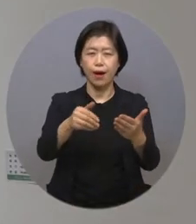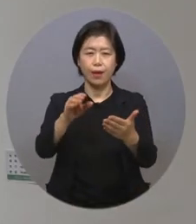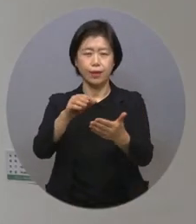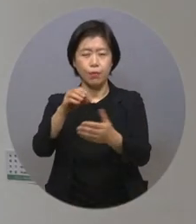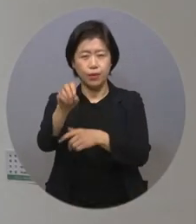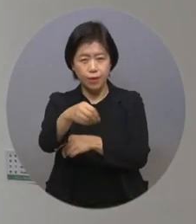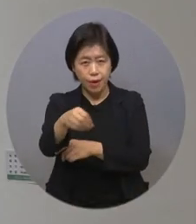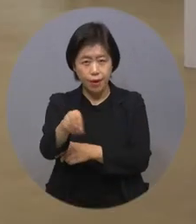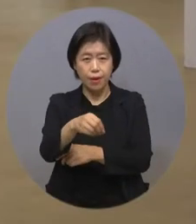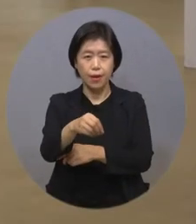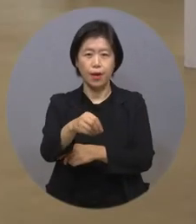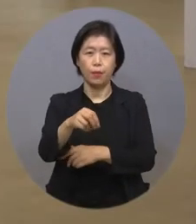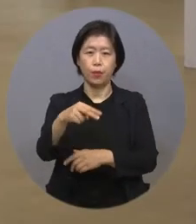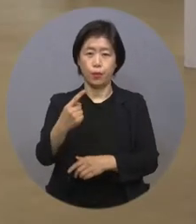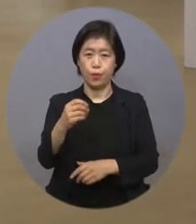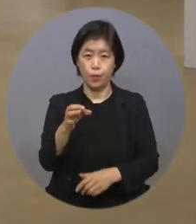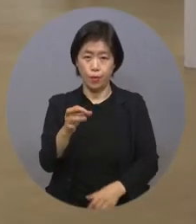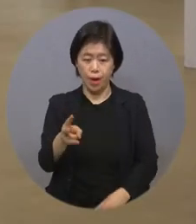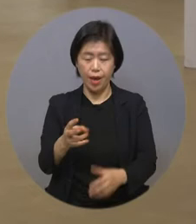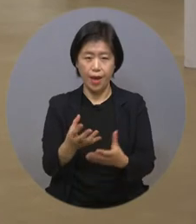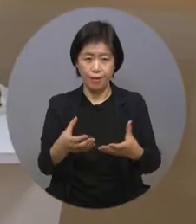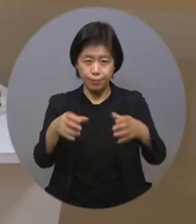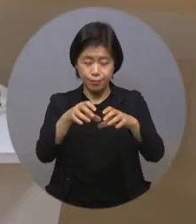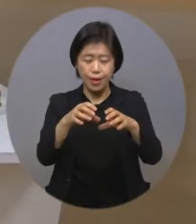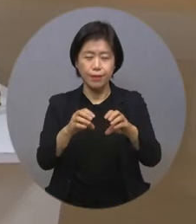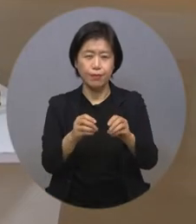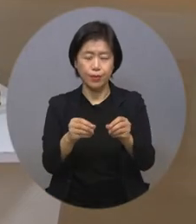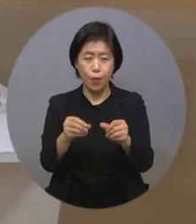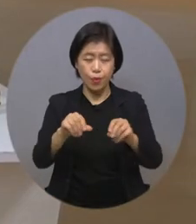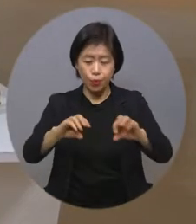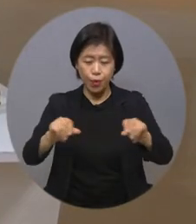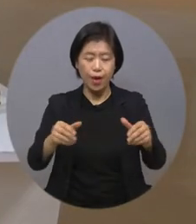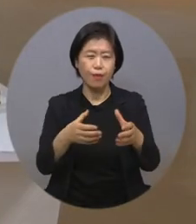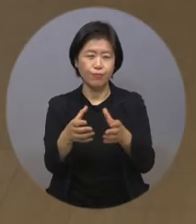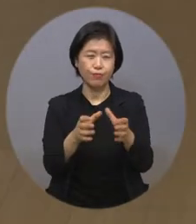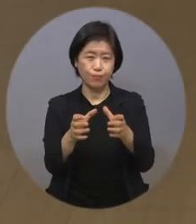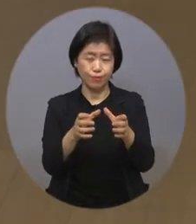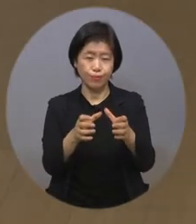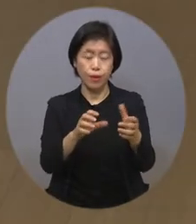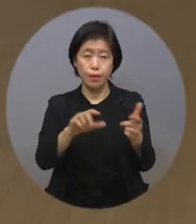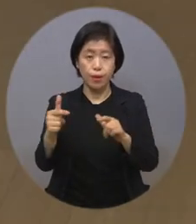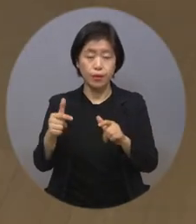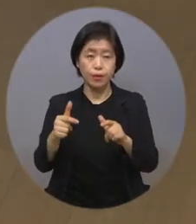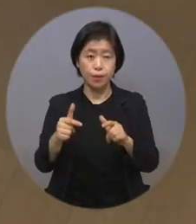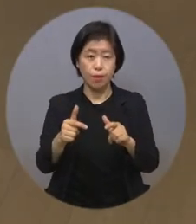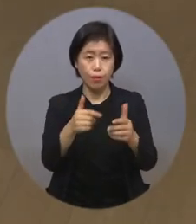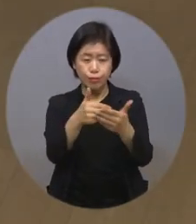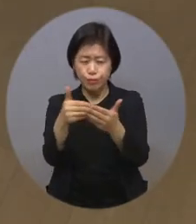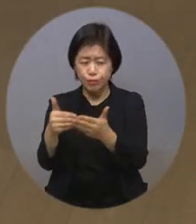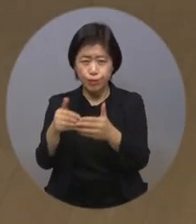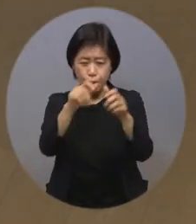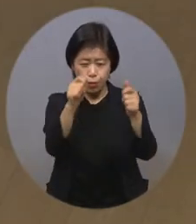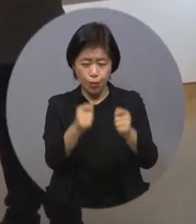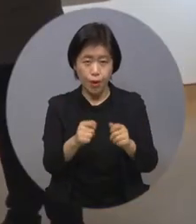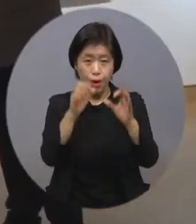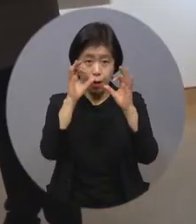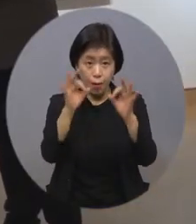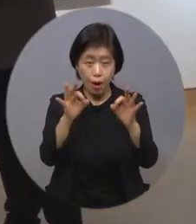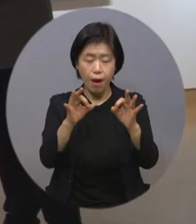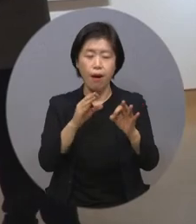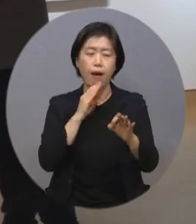서예, 도예 각 부문 대표 작가 88명의 작품 속에는 의정부 시민들의 문화예술 향유를 위한